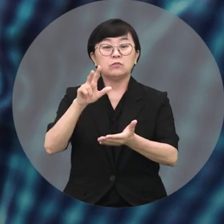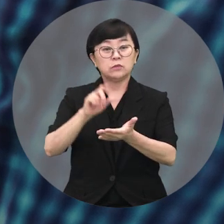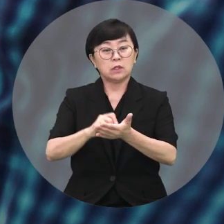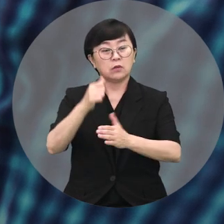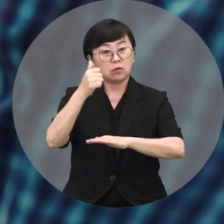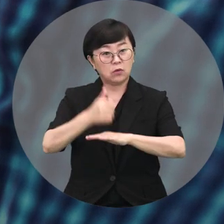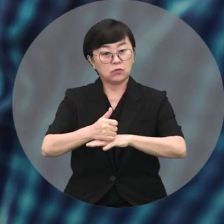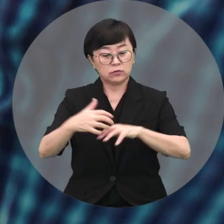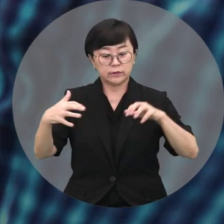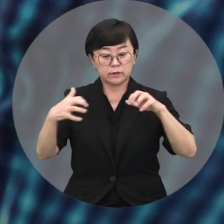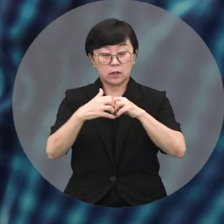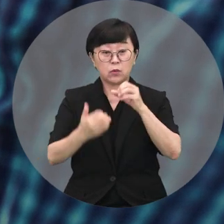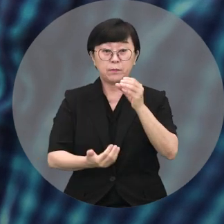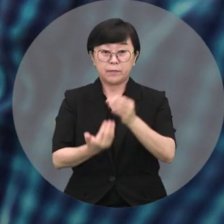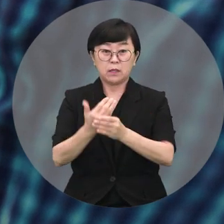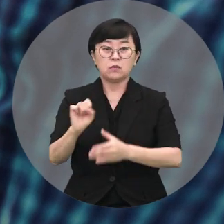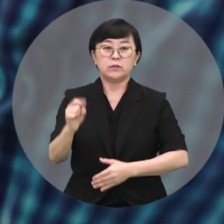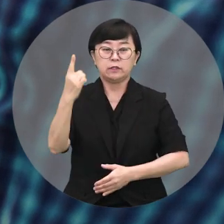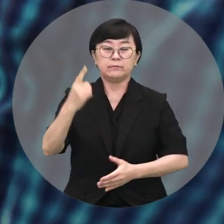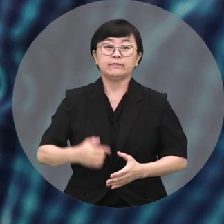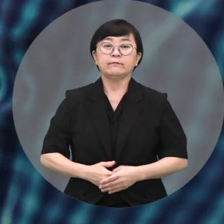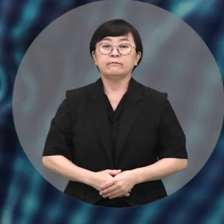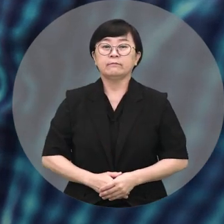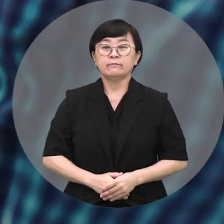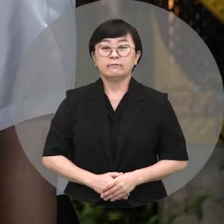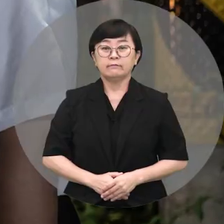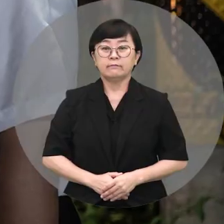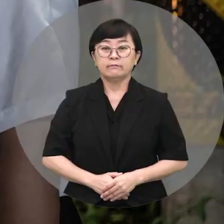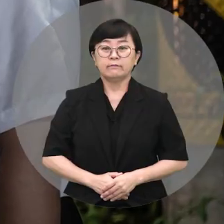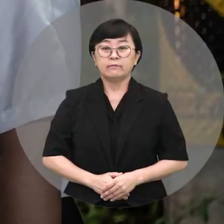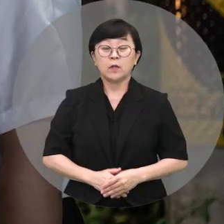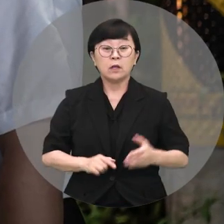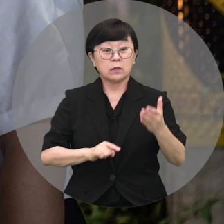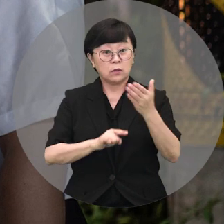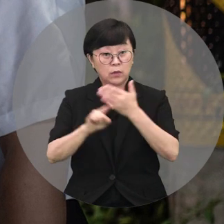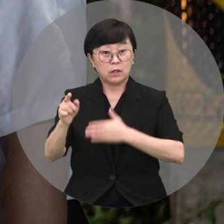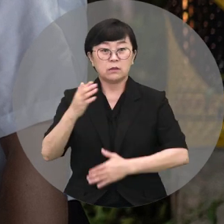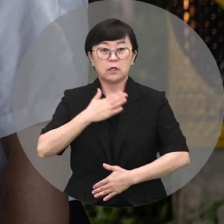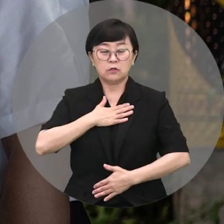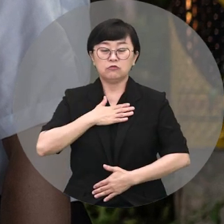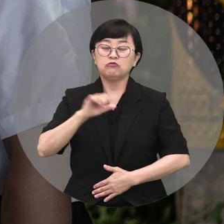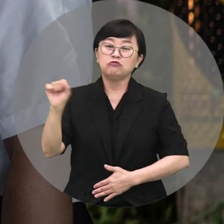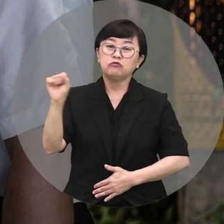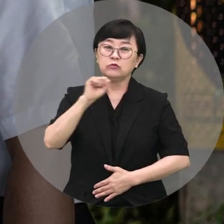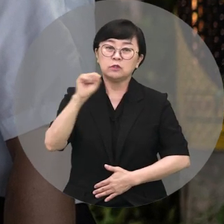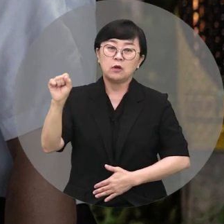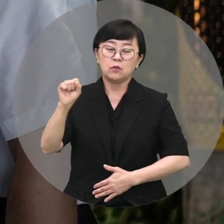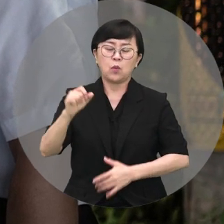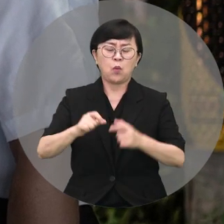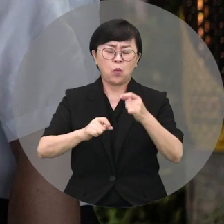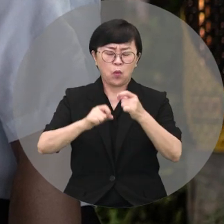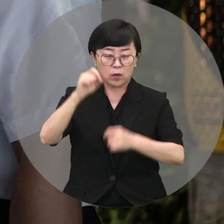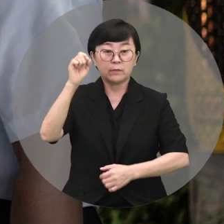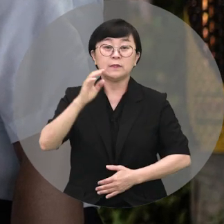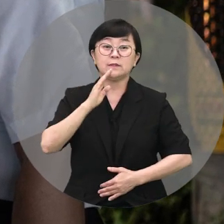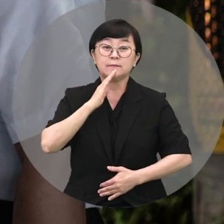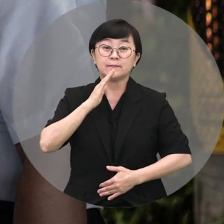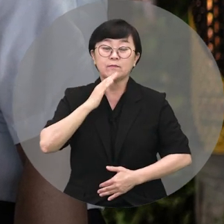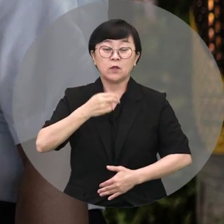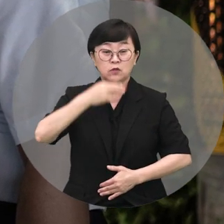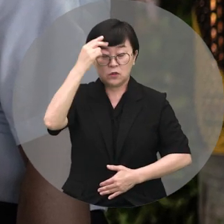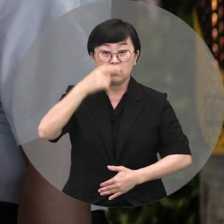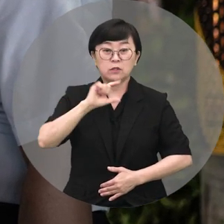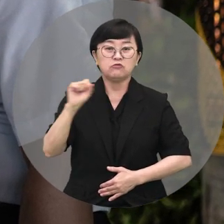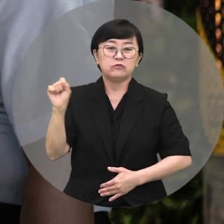결국 사고를 발생시키는 요인이 될 수도 있고요. 그 밖에도 나는 운전 경력이 많기 때문에 술을 마신